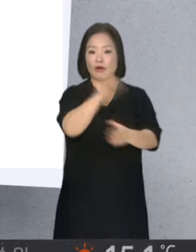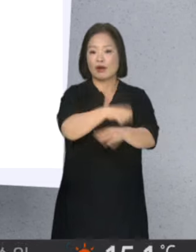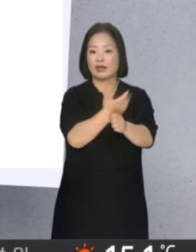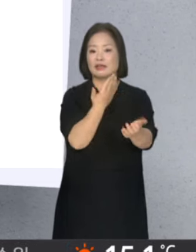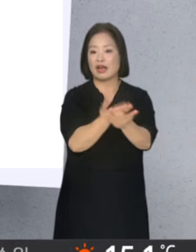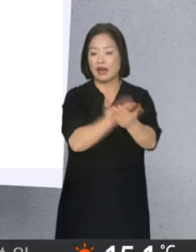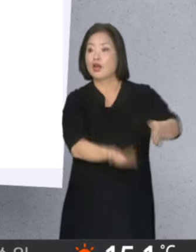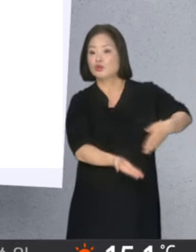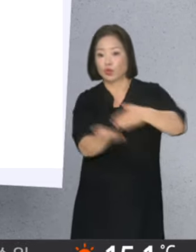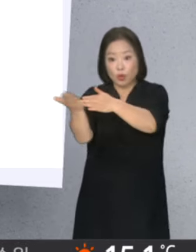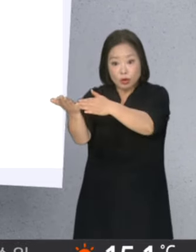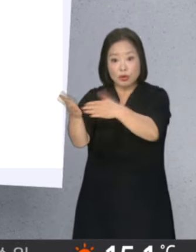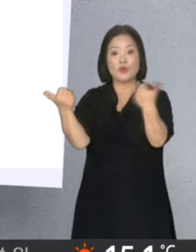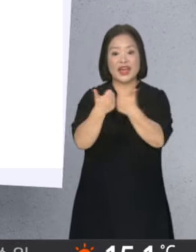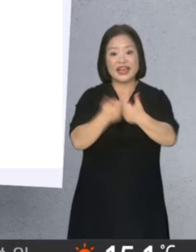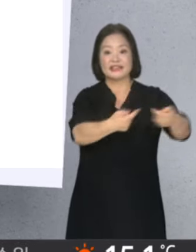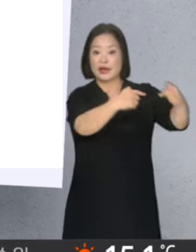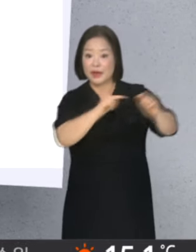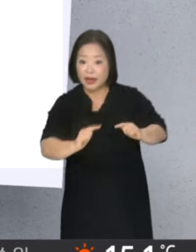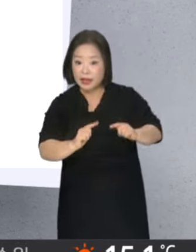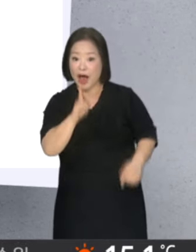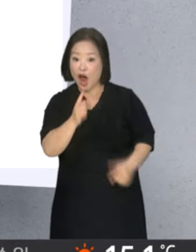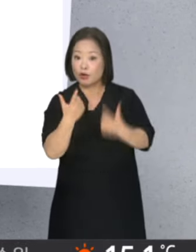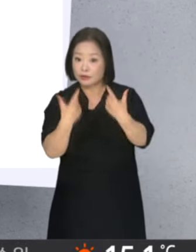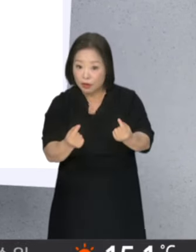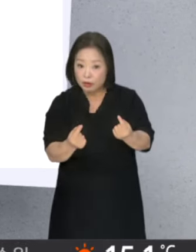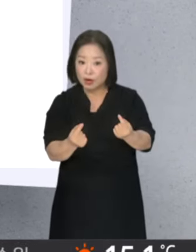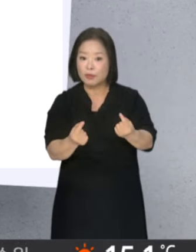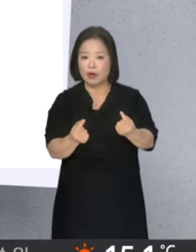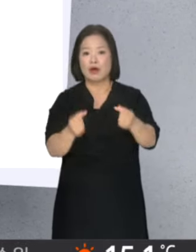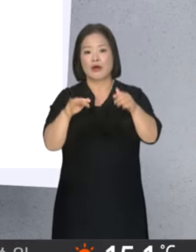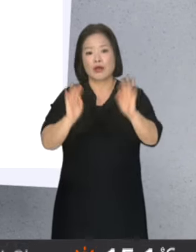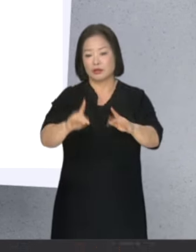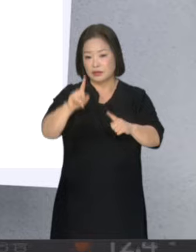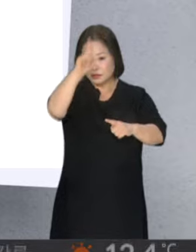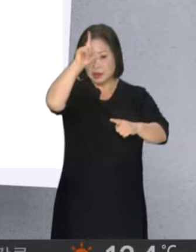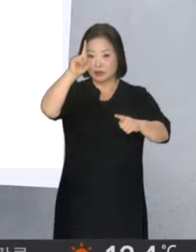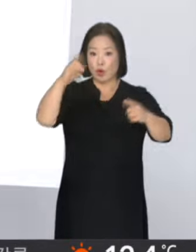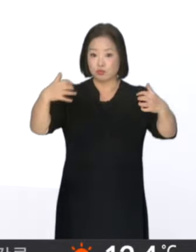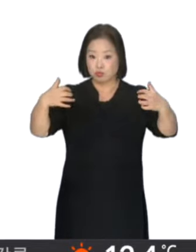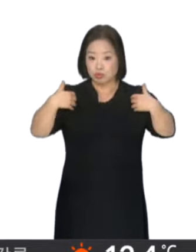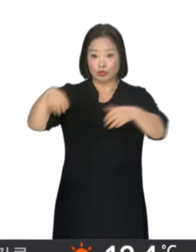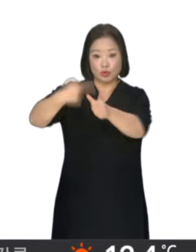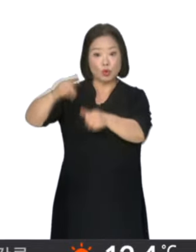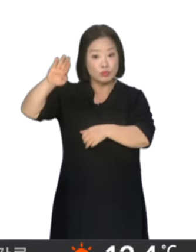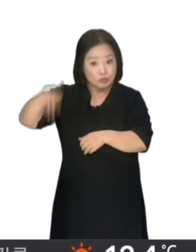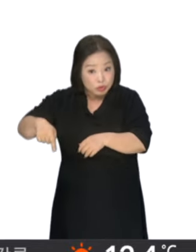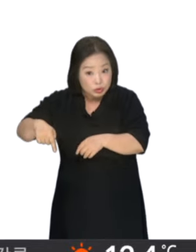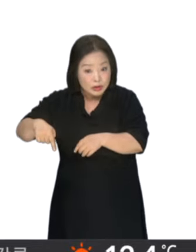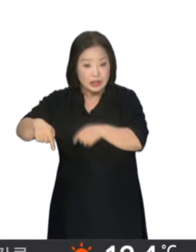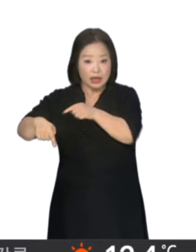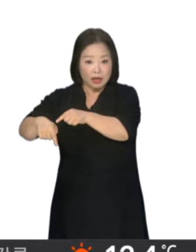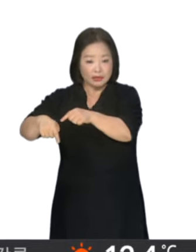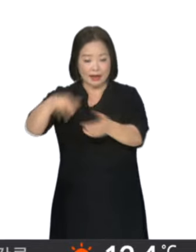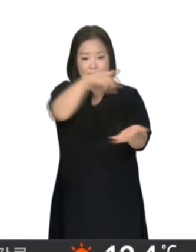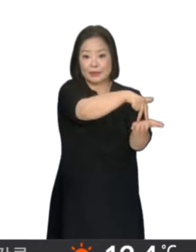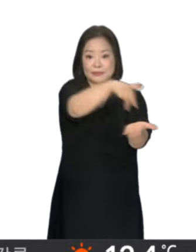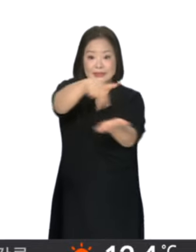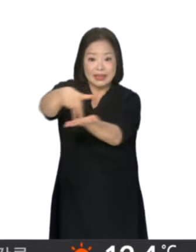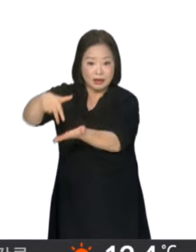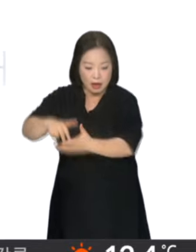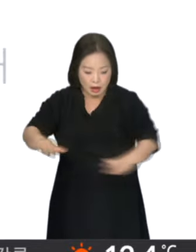내고 학교 자율로 휴학을 승인할 수 있도록 해야 한다고 목소리를 높였습니다 그러자 교육부는 사회 각계의 의견을